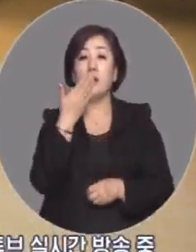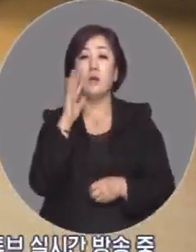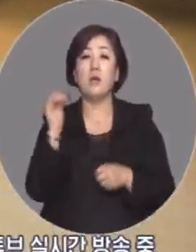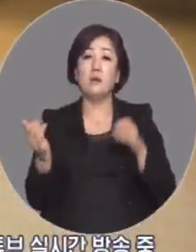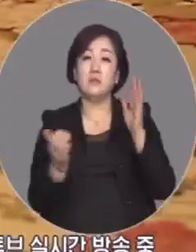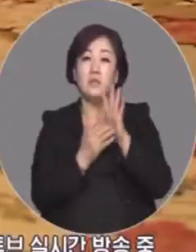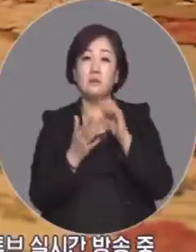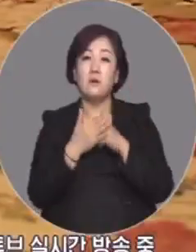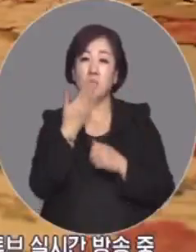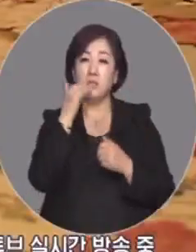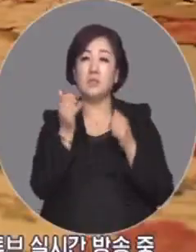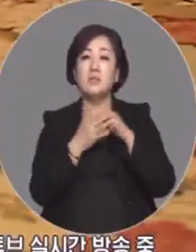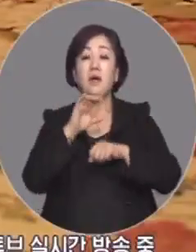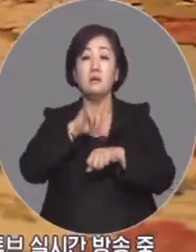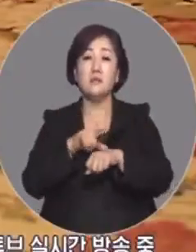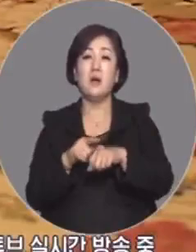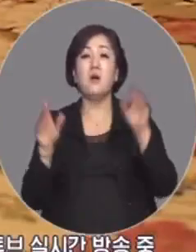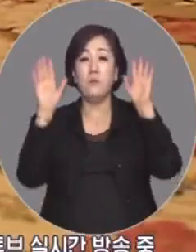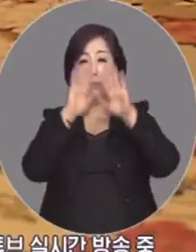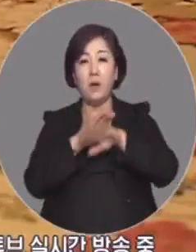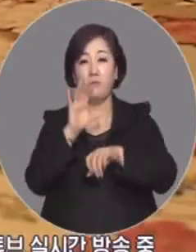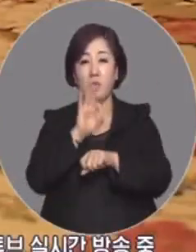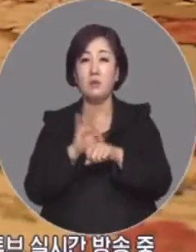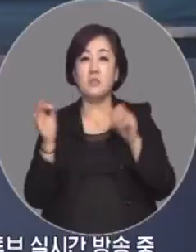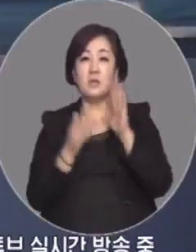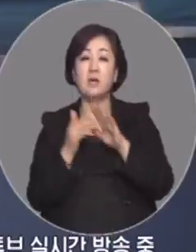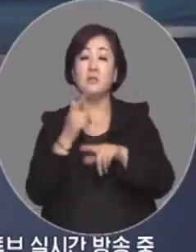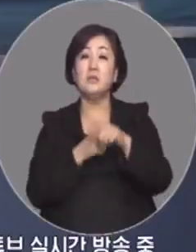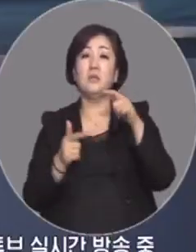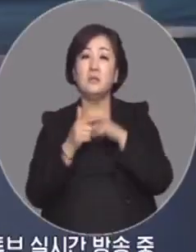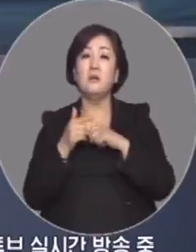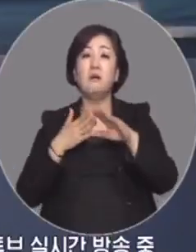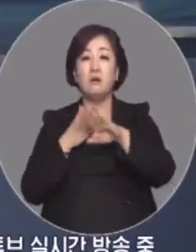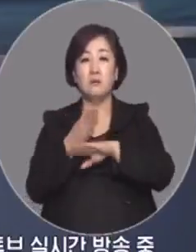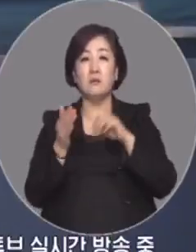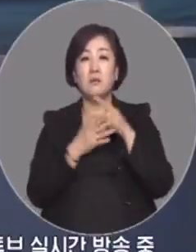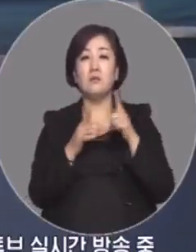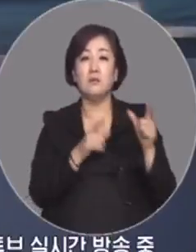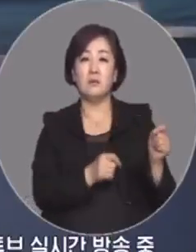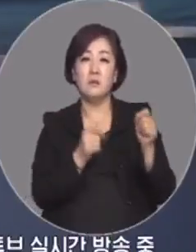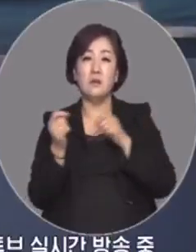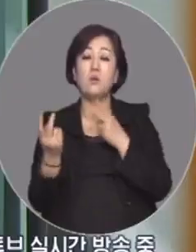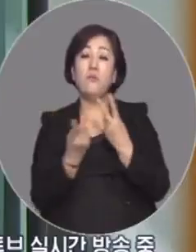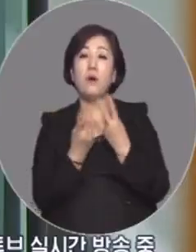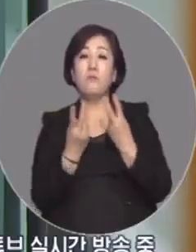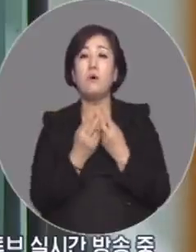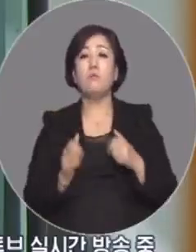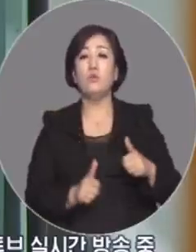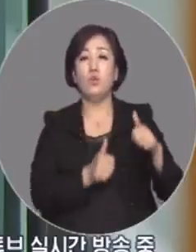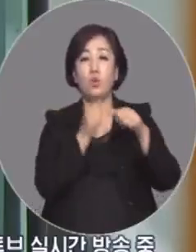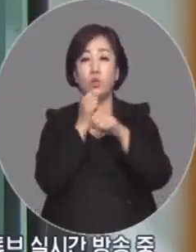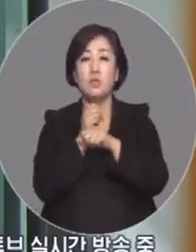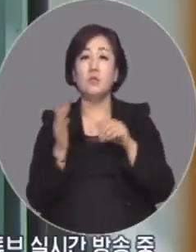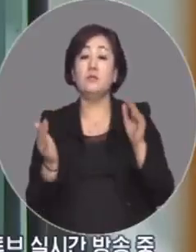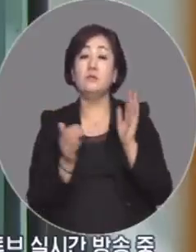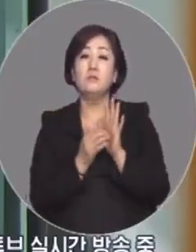허용하거나 식당 영업시간을 밤 10시까지로 늘리는 안도 논의되고 있습니다. UBC 뉴스 배윤주입니다.